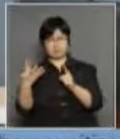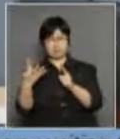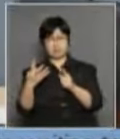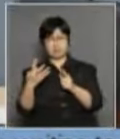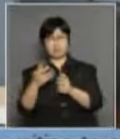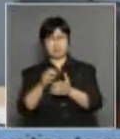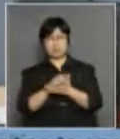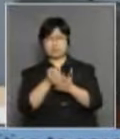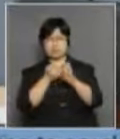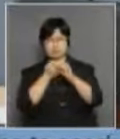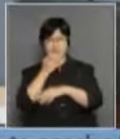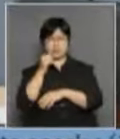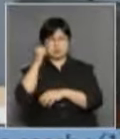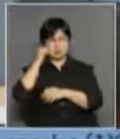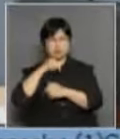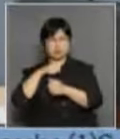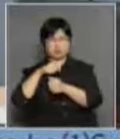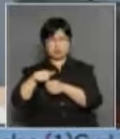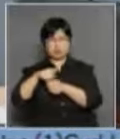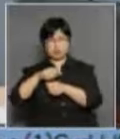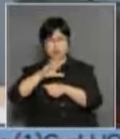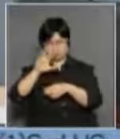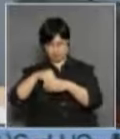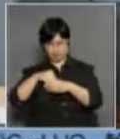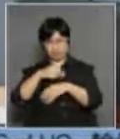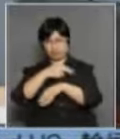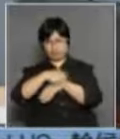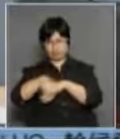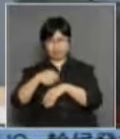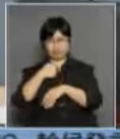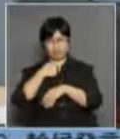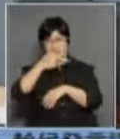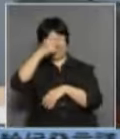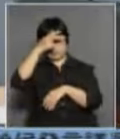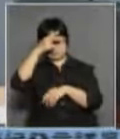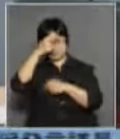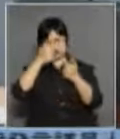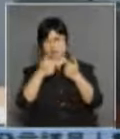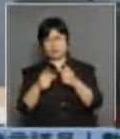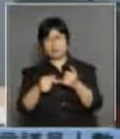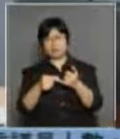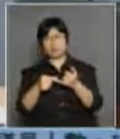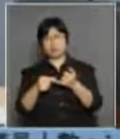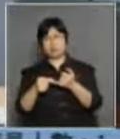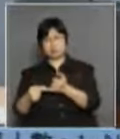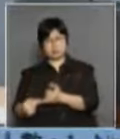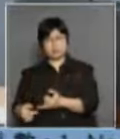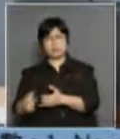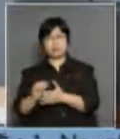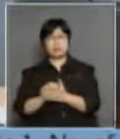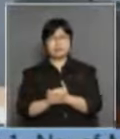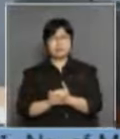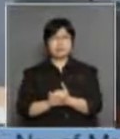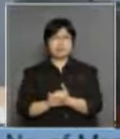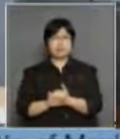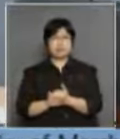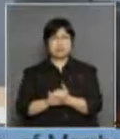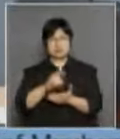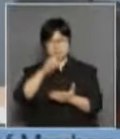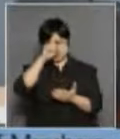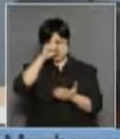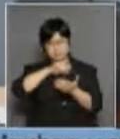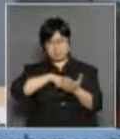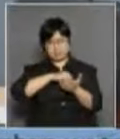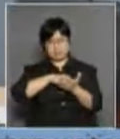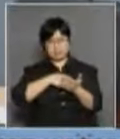再提出老有所養綜合制度，但政府一直都在拖延。跟住個記錄就係話計